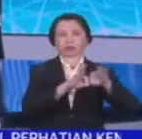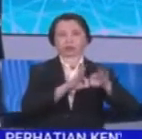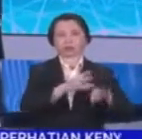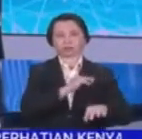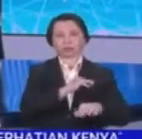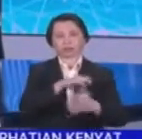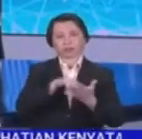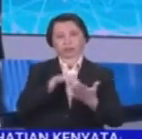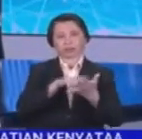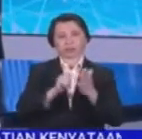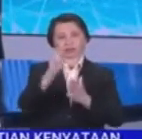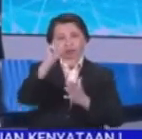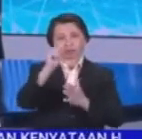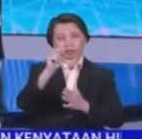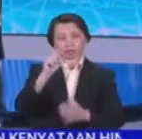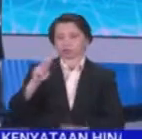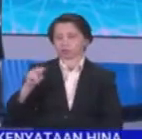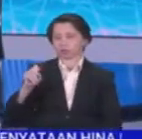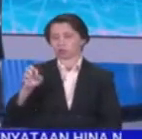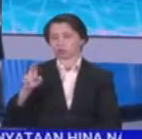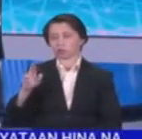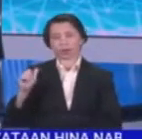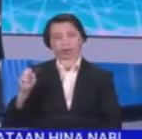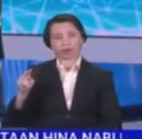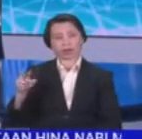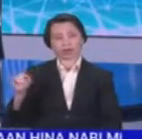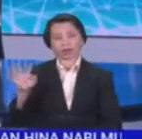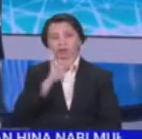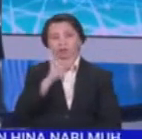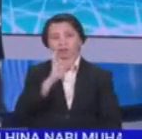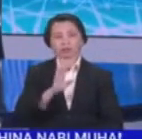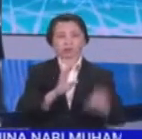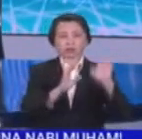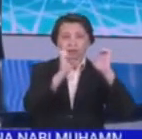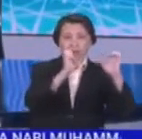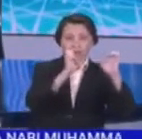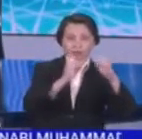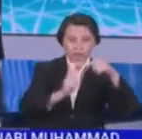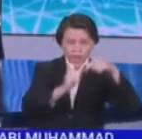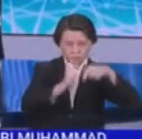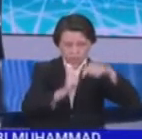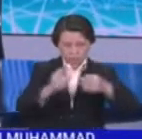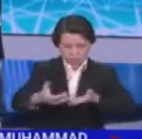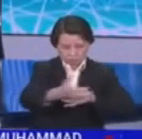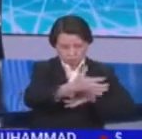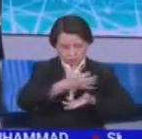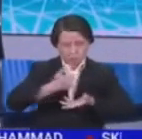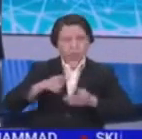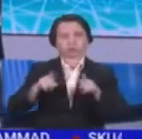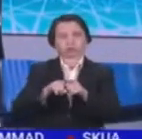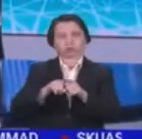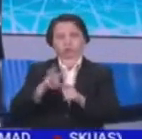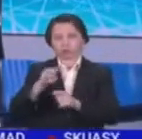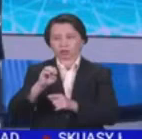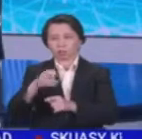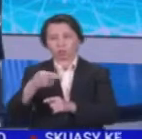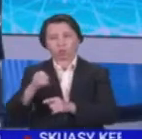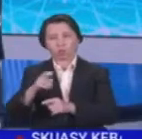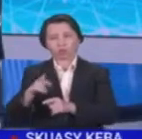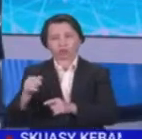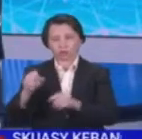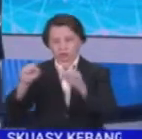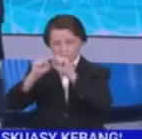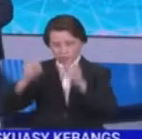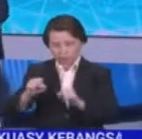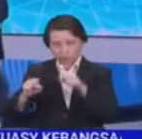Tinggi Dato' Sri Dr. Nuraini Ahmad berkata, maklumat dalam Edu Data dikumpulkan daripada platform seperti MyMohis, iaitu sistem